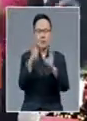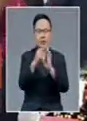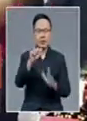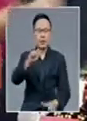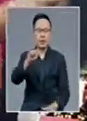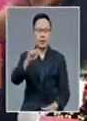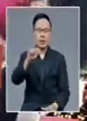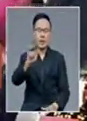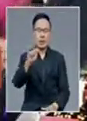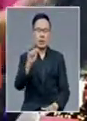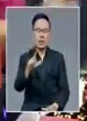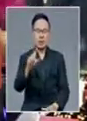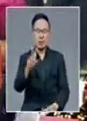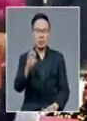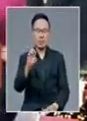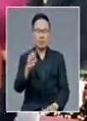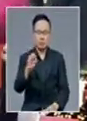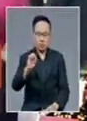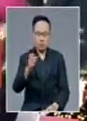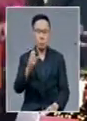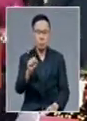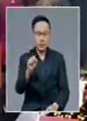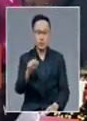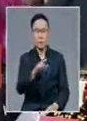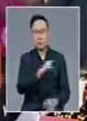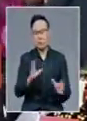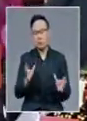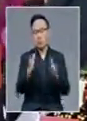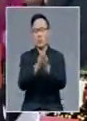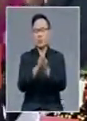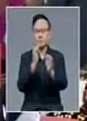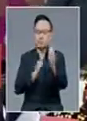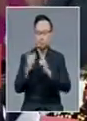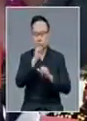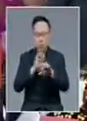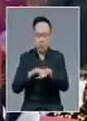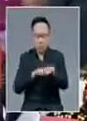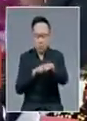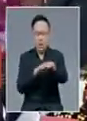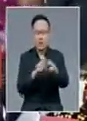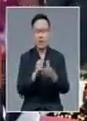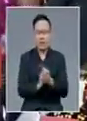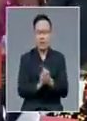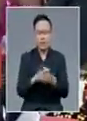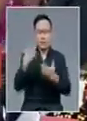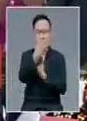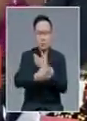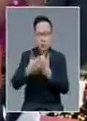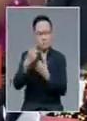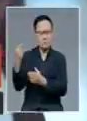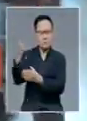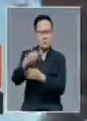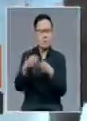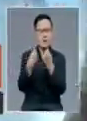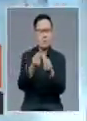การขบวนรถไฟสายพิเศษที่มีชื่อว่าเอลวิสเอ็กซ์เพรสค่ะมีขบวนรถไฟพิเศษด้วยงานเอลวิสประจำปีเนี่ยจัดขึ้น